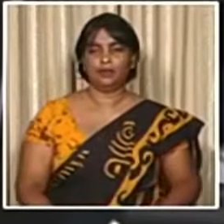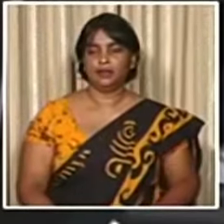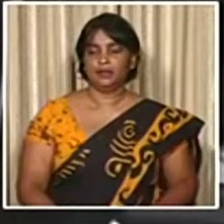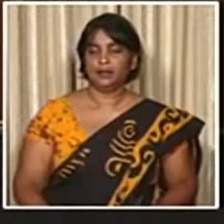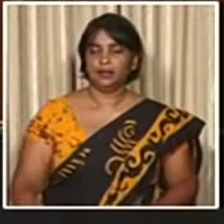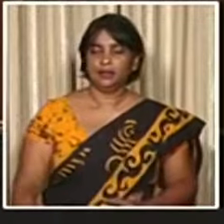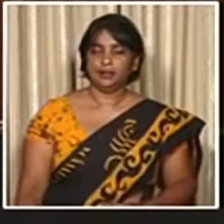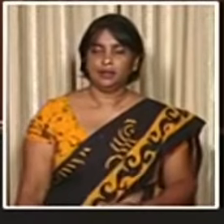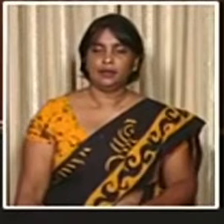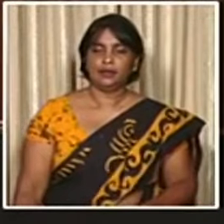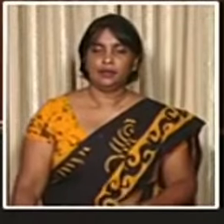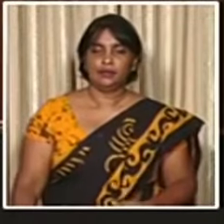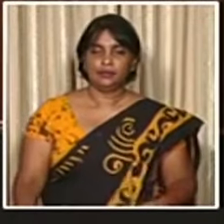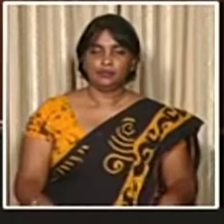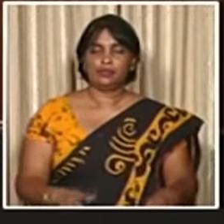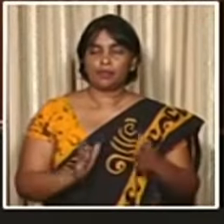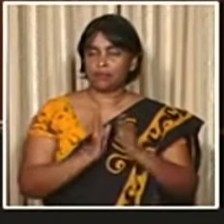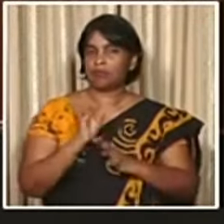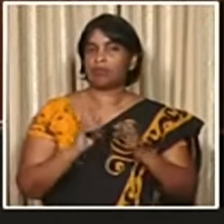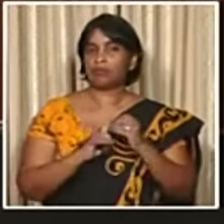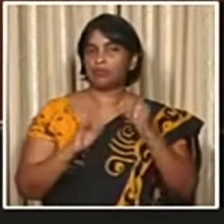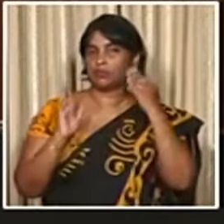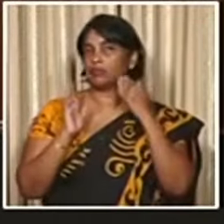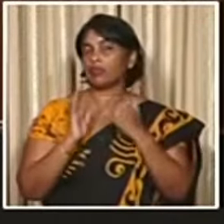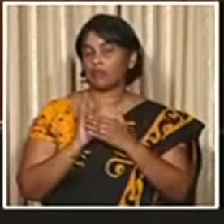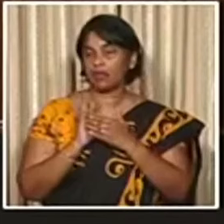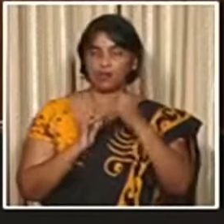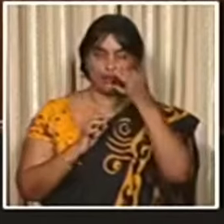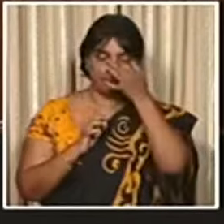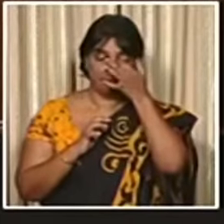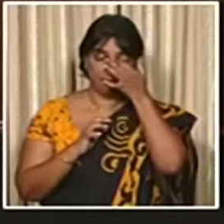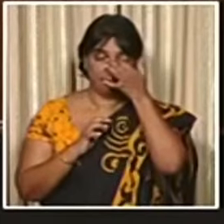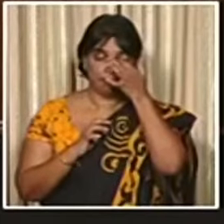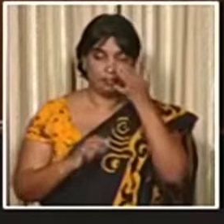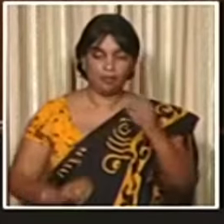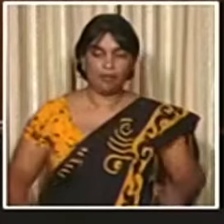ගරු සභාව අවධානය යොමු කරන්න ගරු අමාත්‍යතුමාගේ කතාවට.